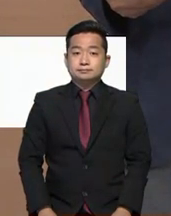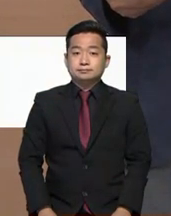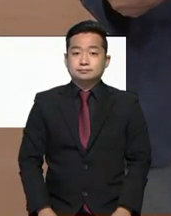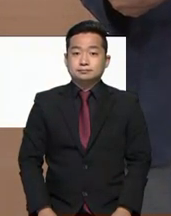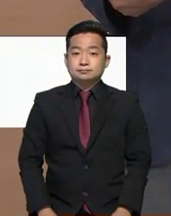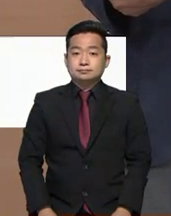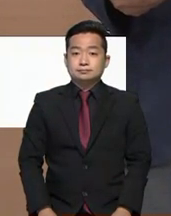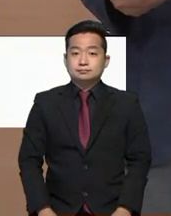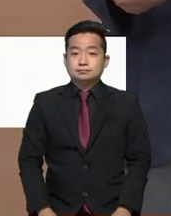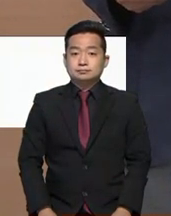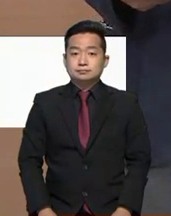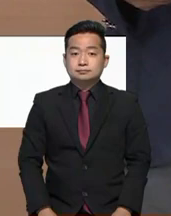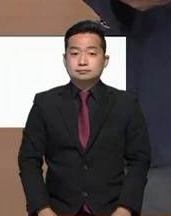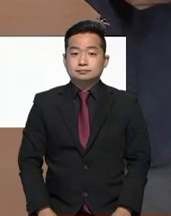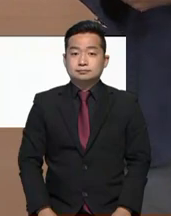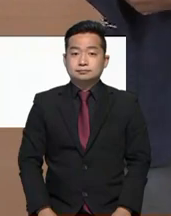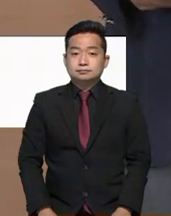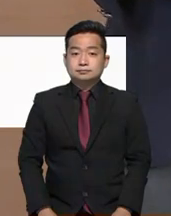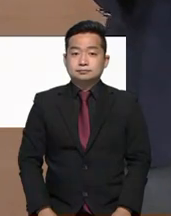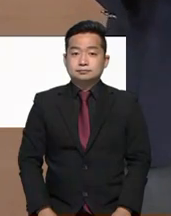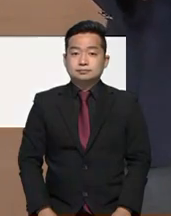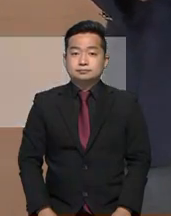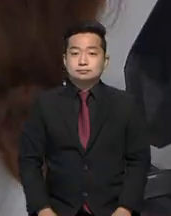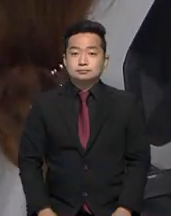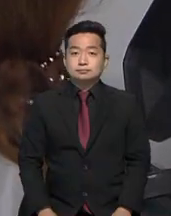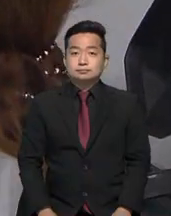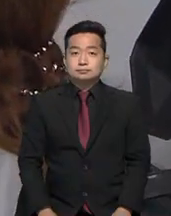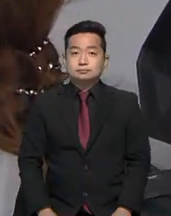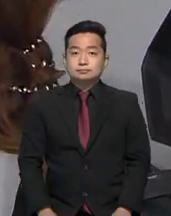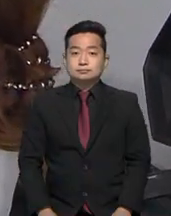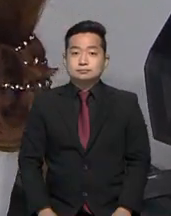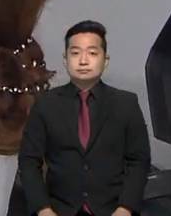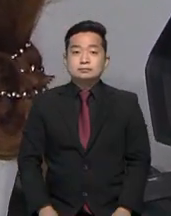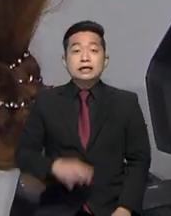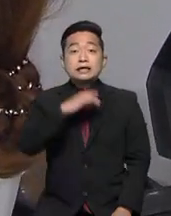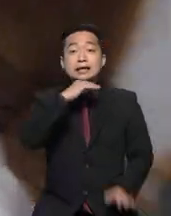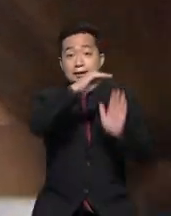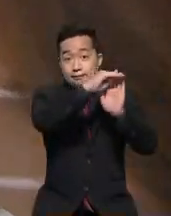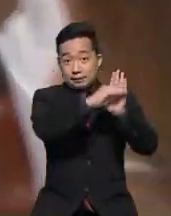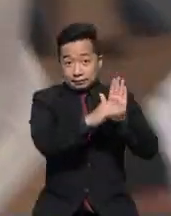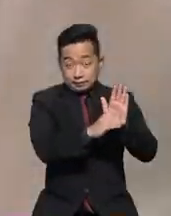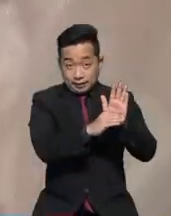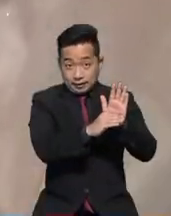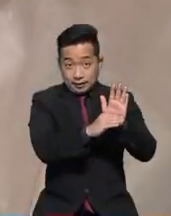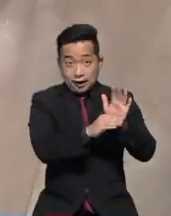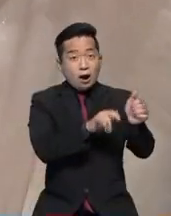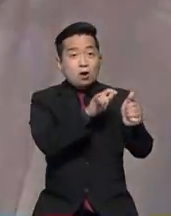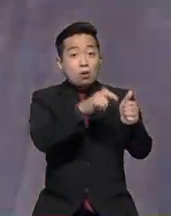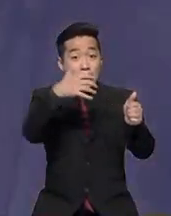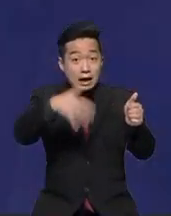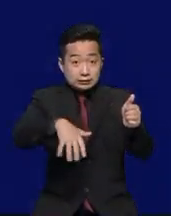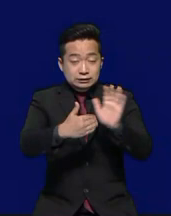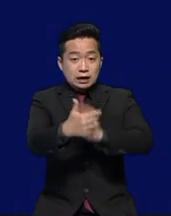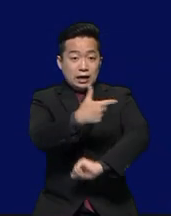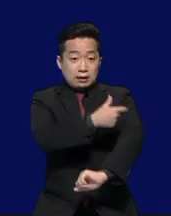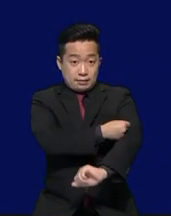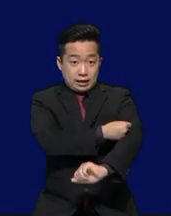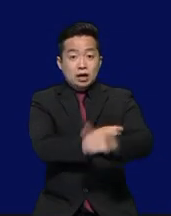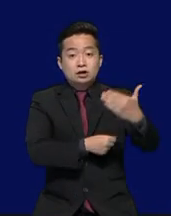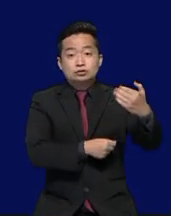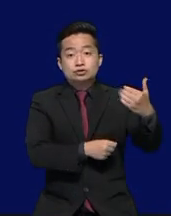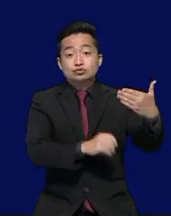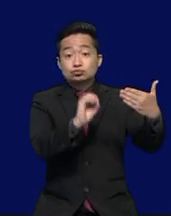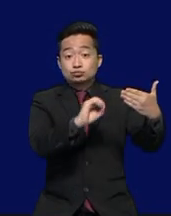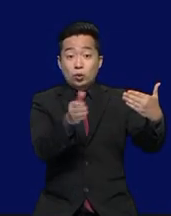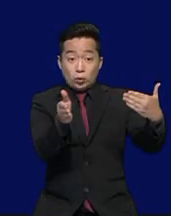감염률은 국외 사례에 비해서 매우 낮은 수준이며 나이별 미확진 감염률은 예방접종률이